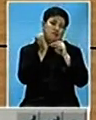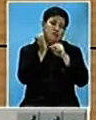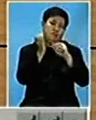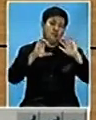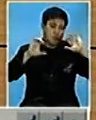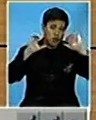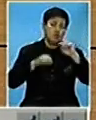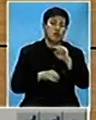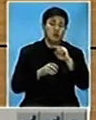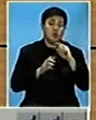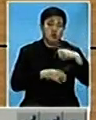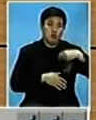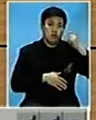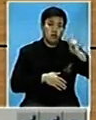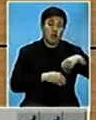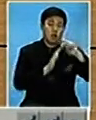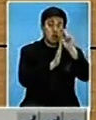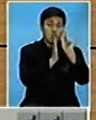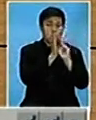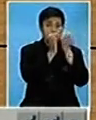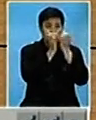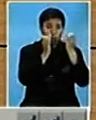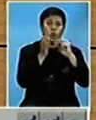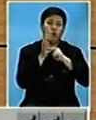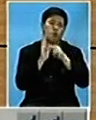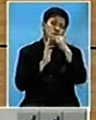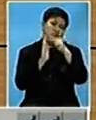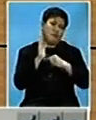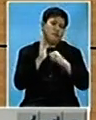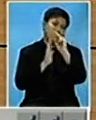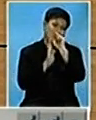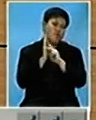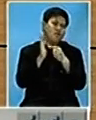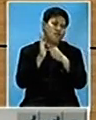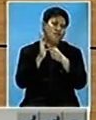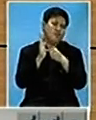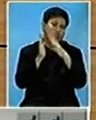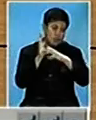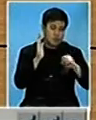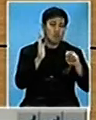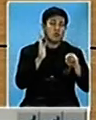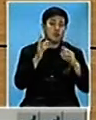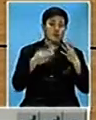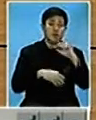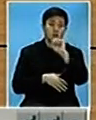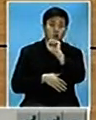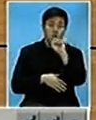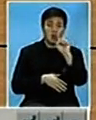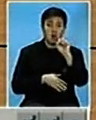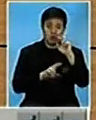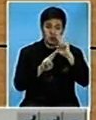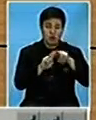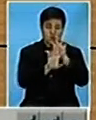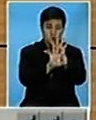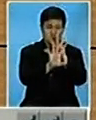าลรัฐธรรมนูญท่านก็มาจากรัฐธรรมนูญฉบับนี้และสมาชิกสภาผู้แทนราษฎรที่นั่งอยู่ใน